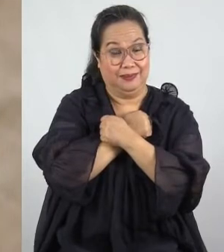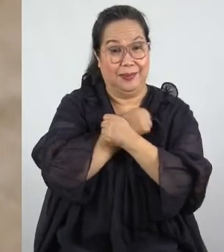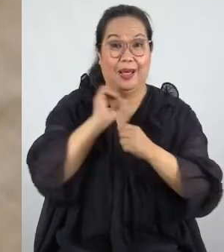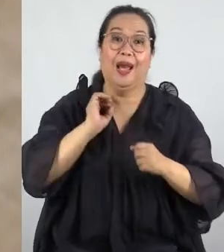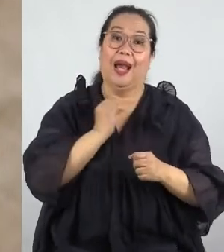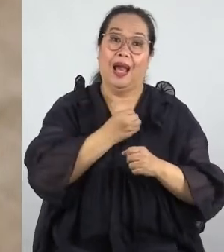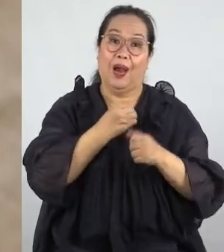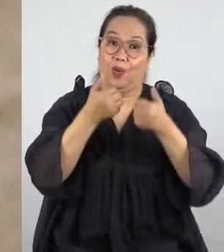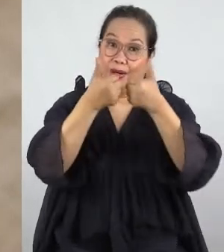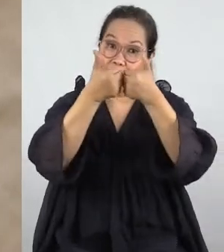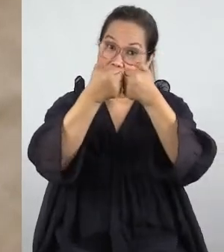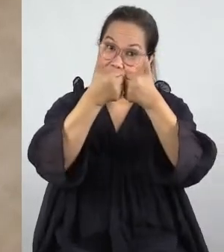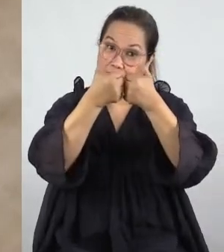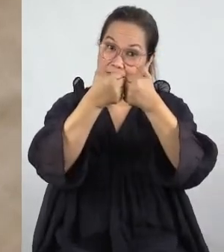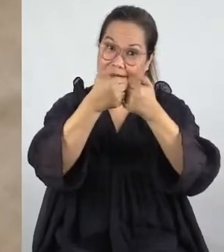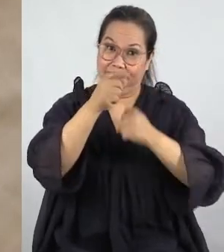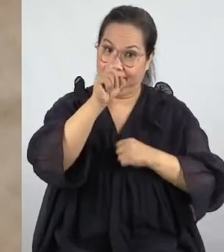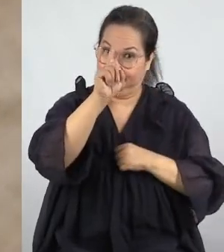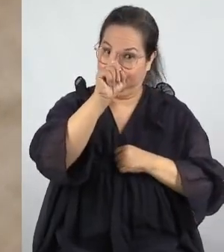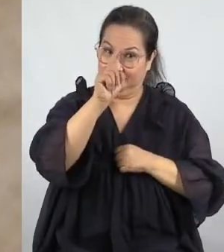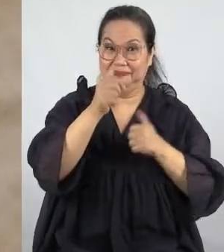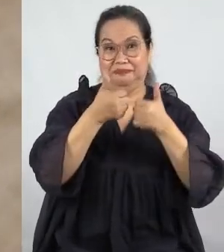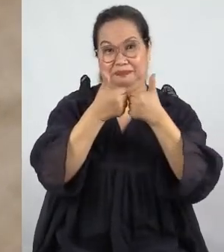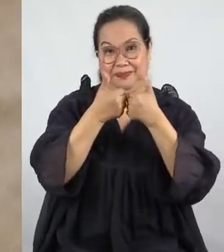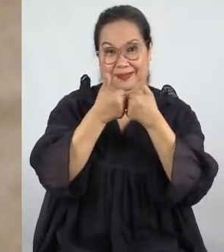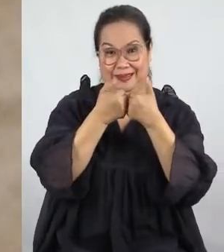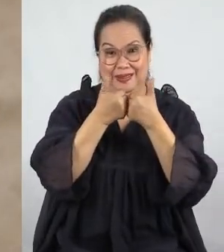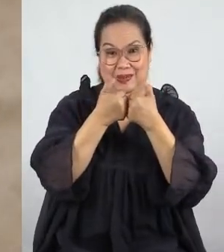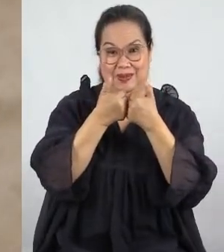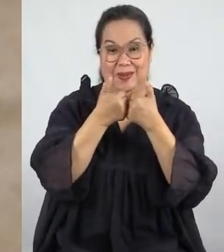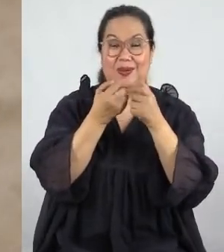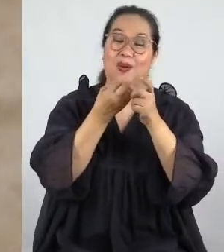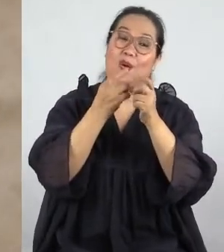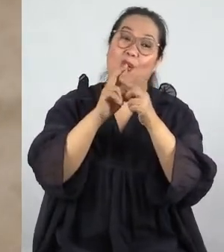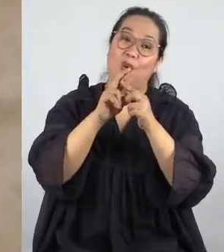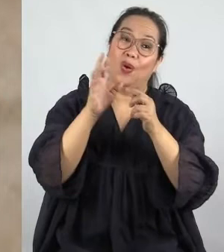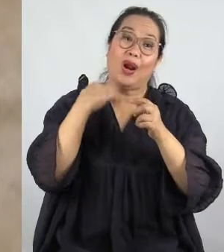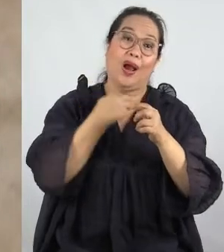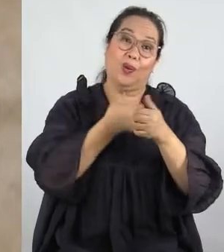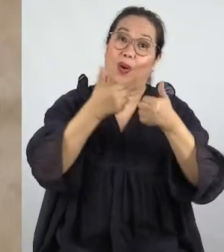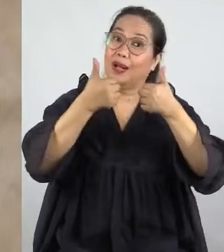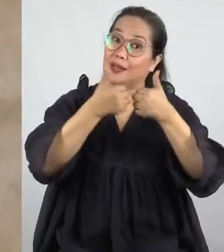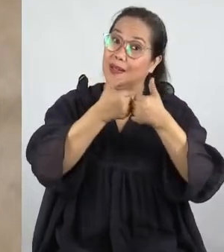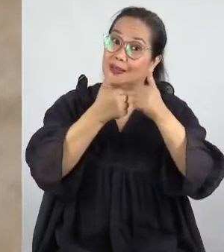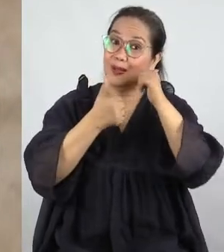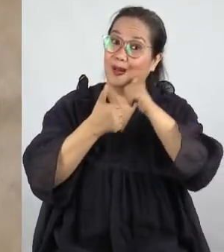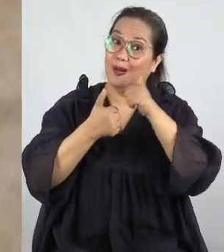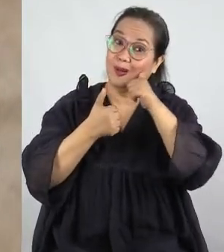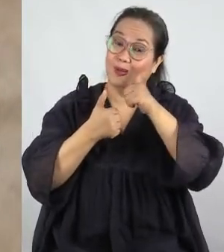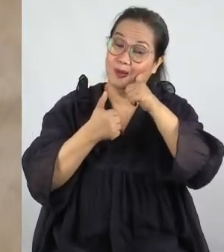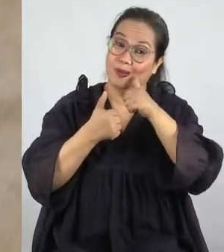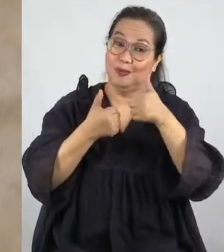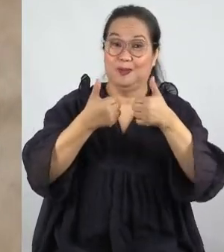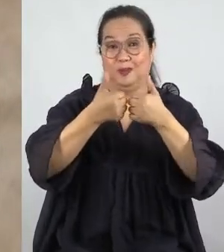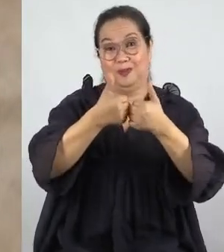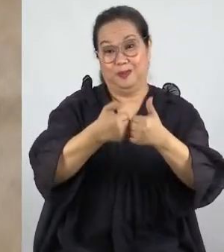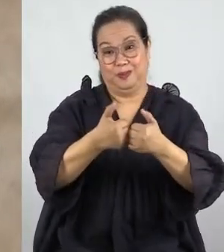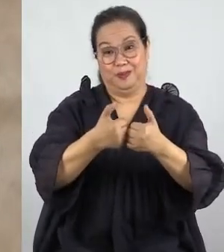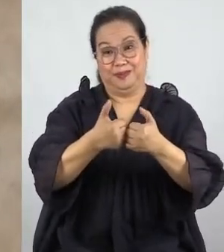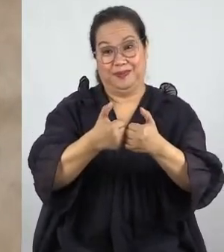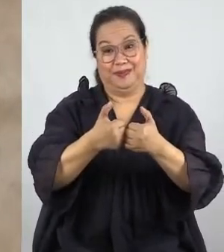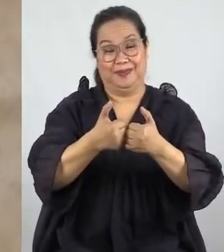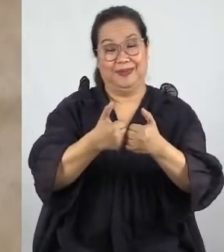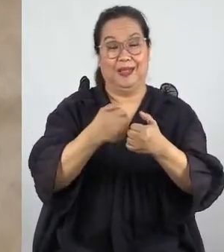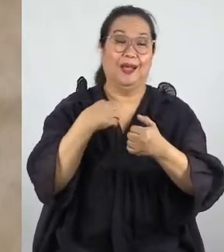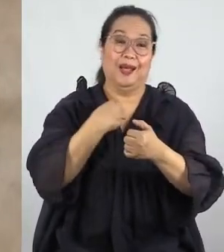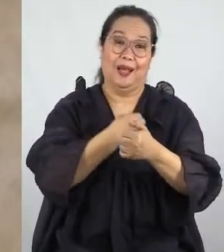ating boyfriend or ang ating girlfriend, o minsan, ang